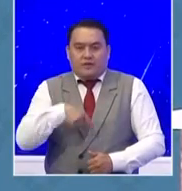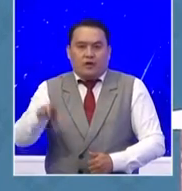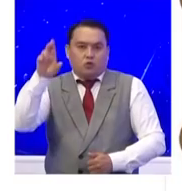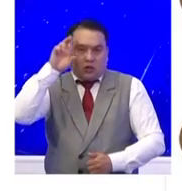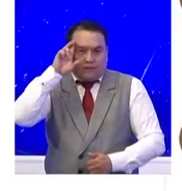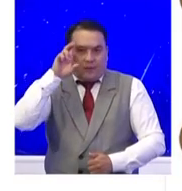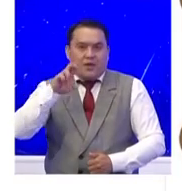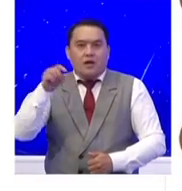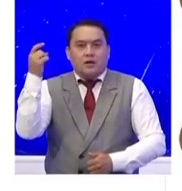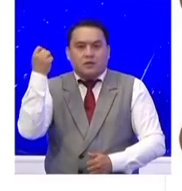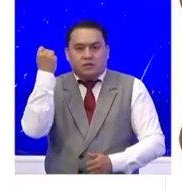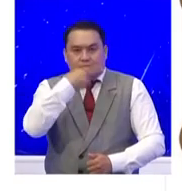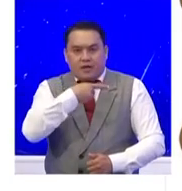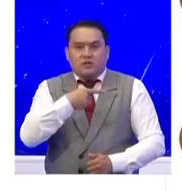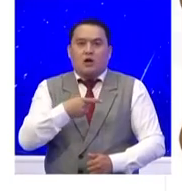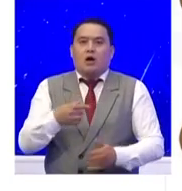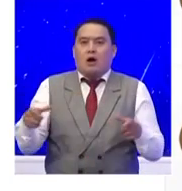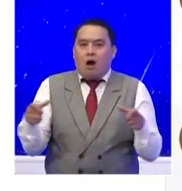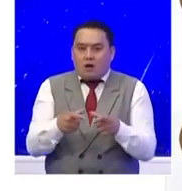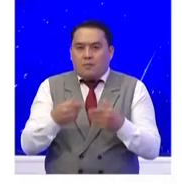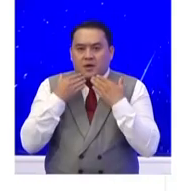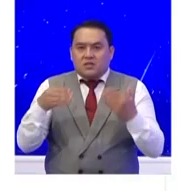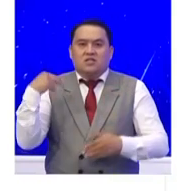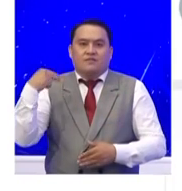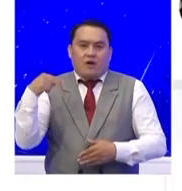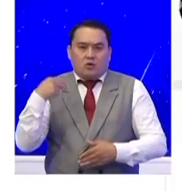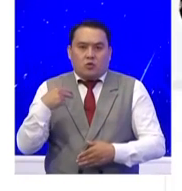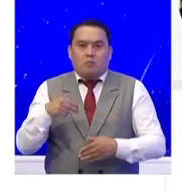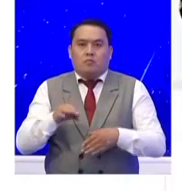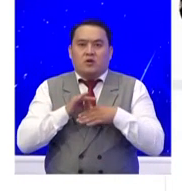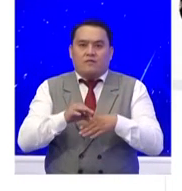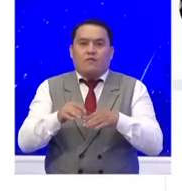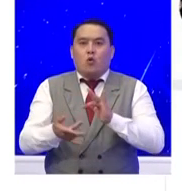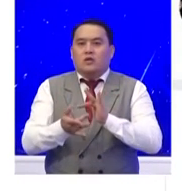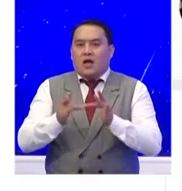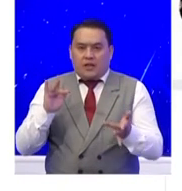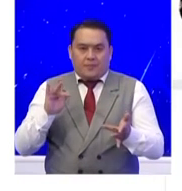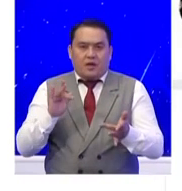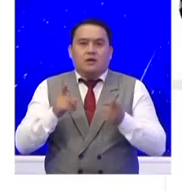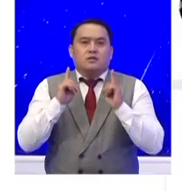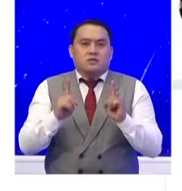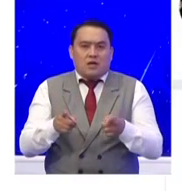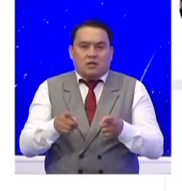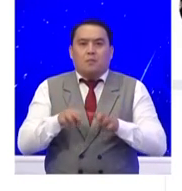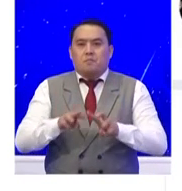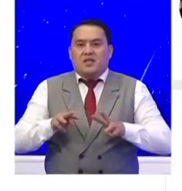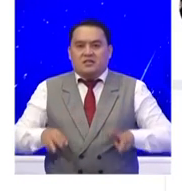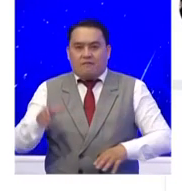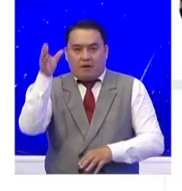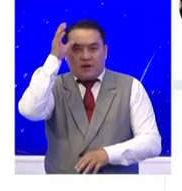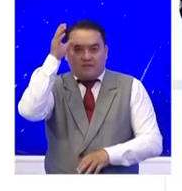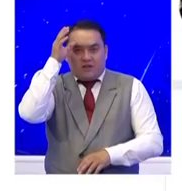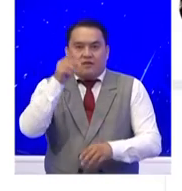страны. Как известно, сегодня из-за карантина последний звонок в стране прошел в формате онлайн. А согласно данным Министерства